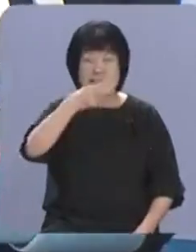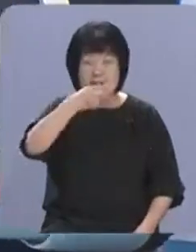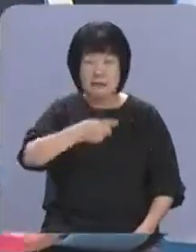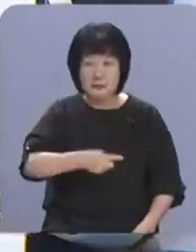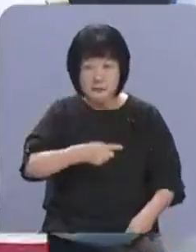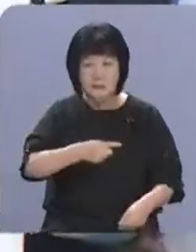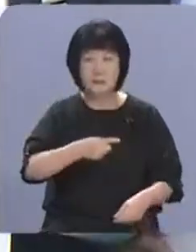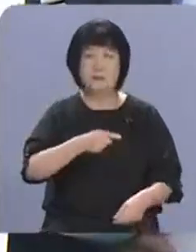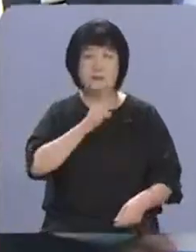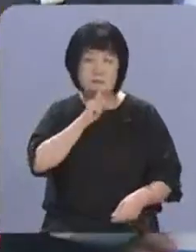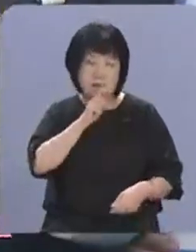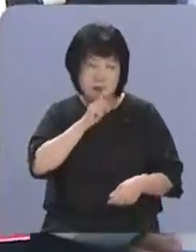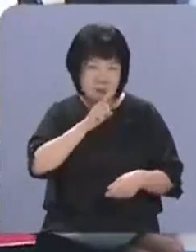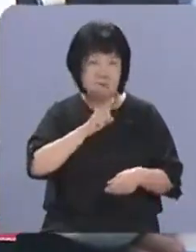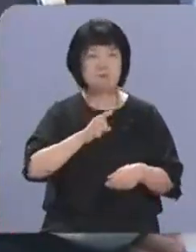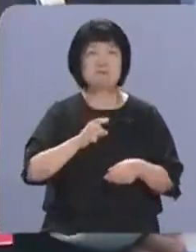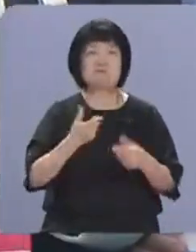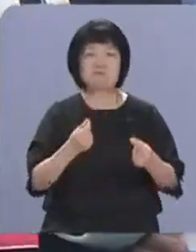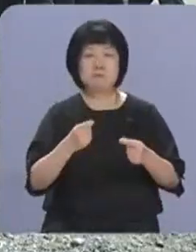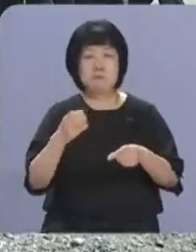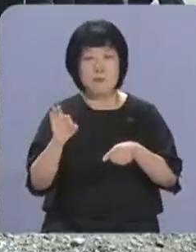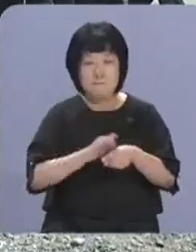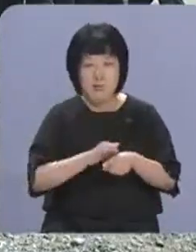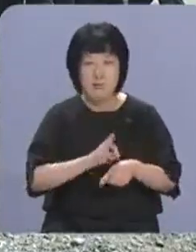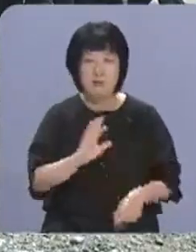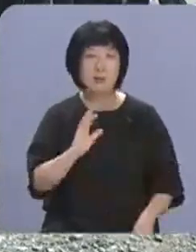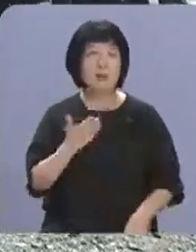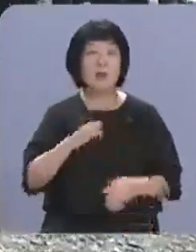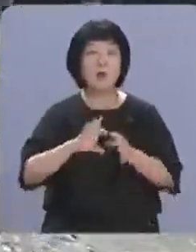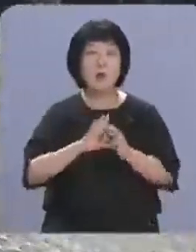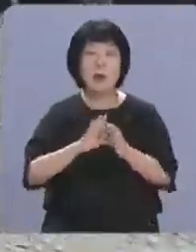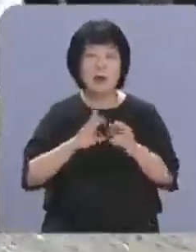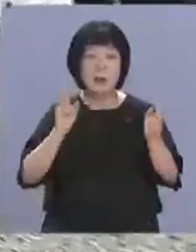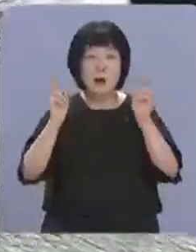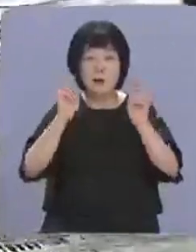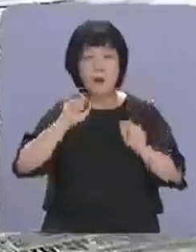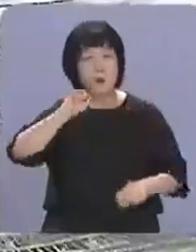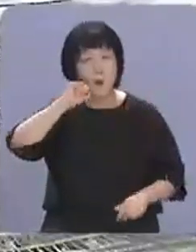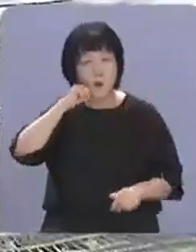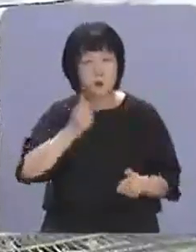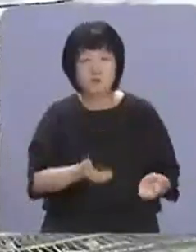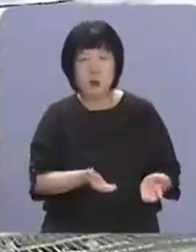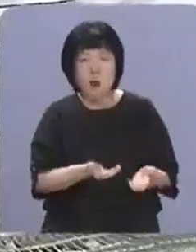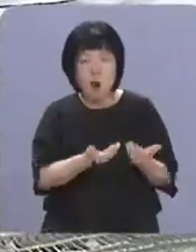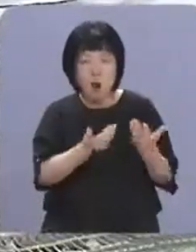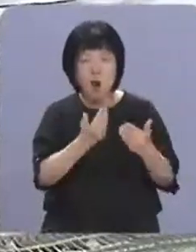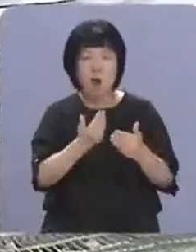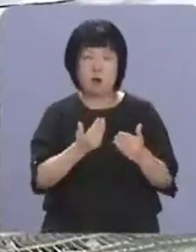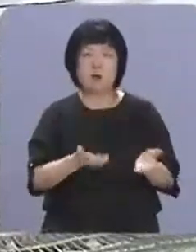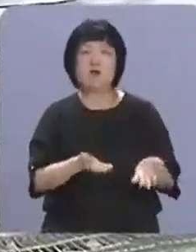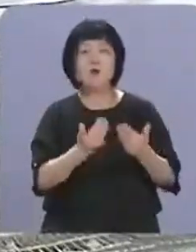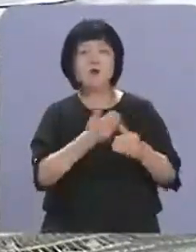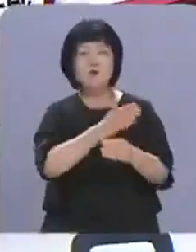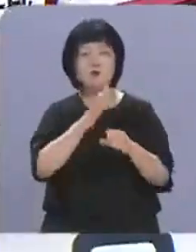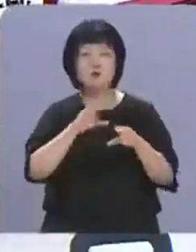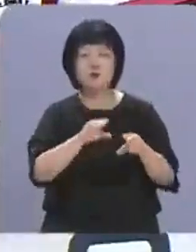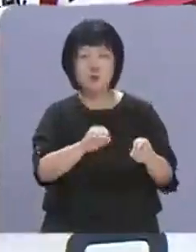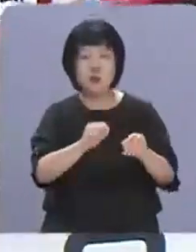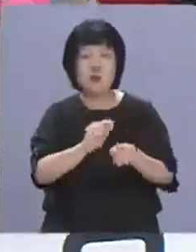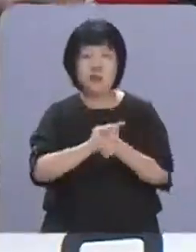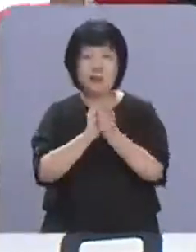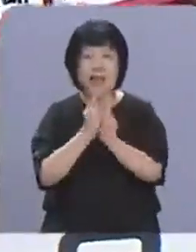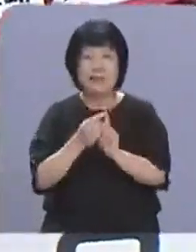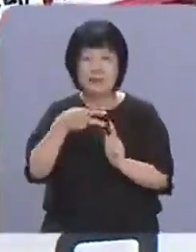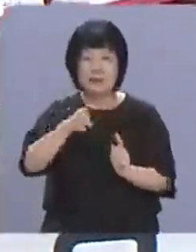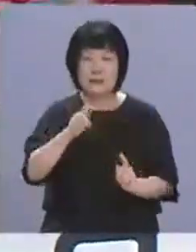오염수에 대한 민주당 선동이 국민 불안을 가중시키고 관련 업계에 어려움을 키우고 있다며 선동을 중단하고 대신 산업은행 부산